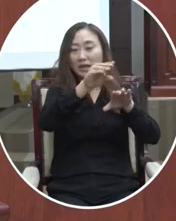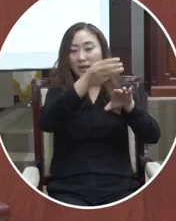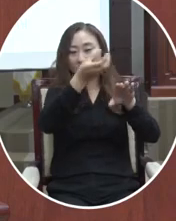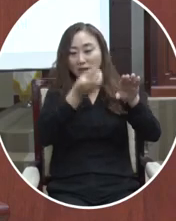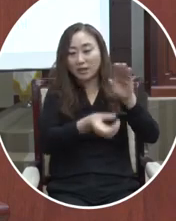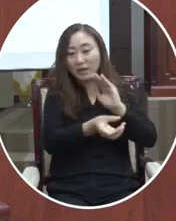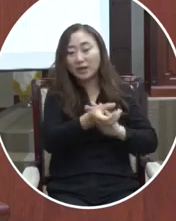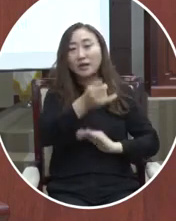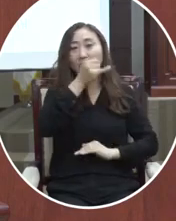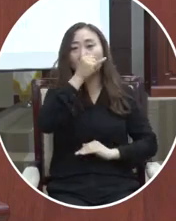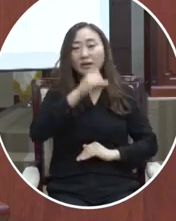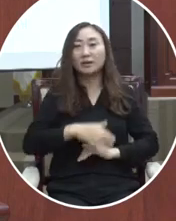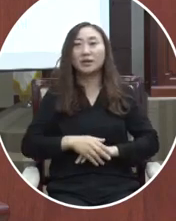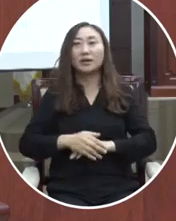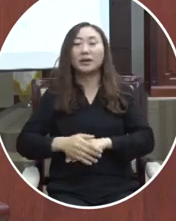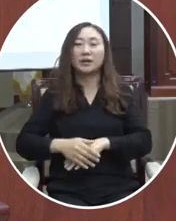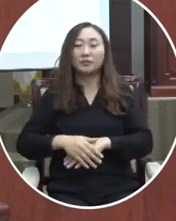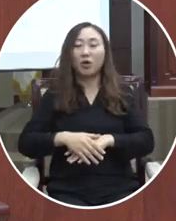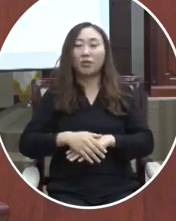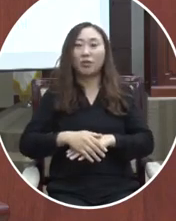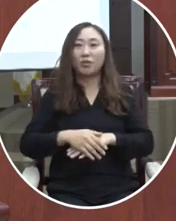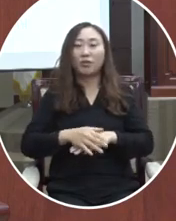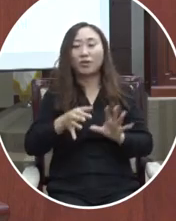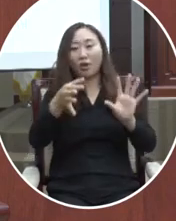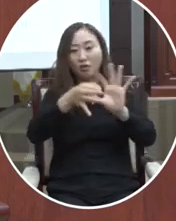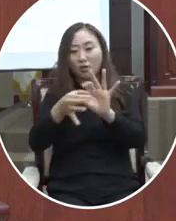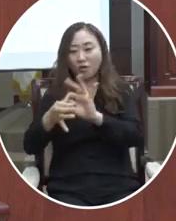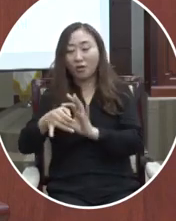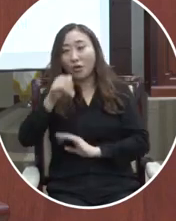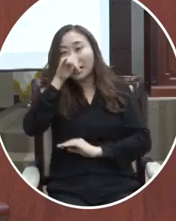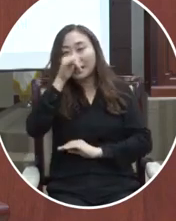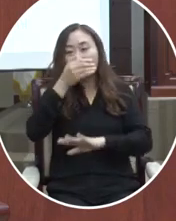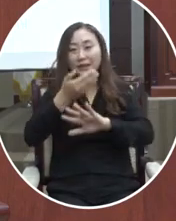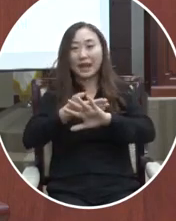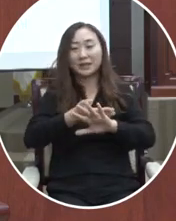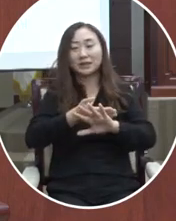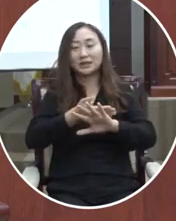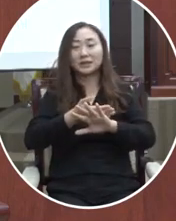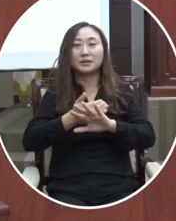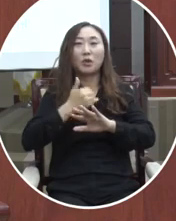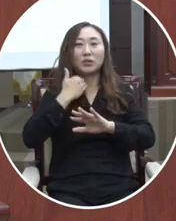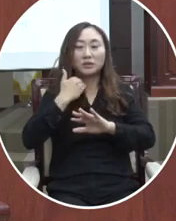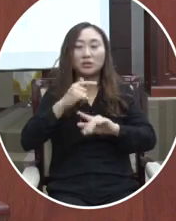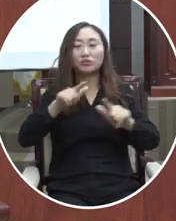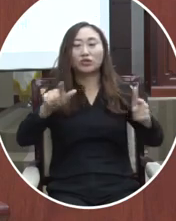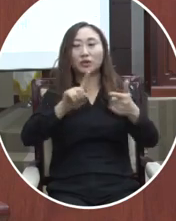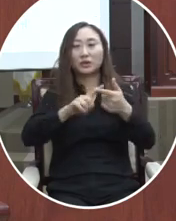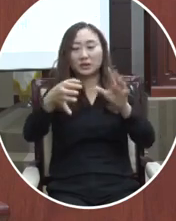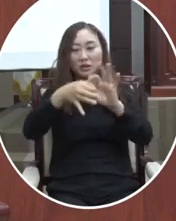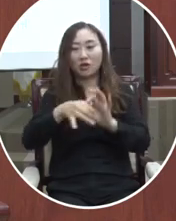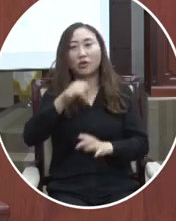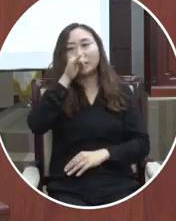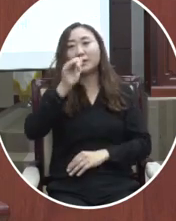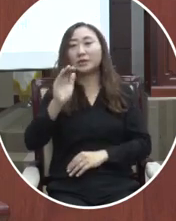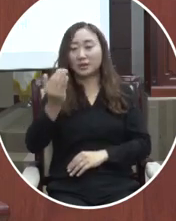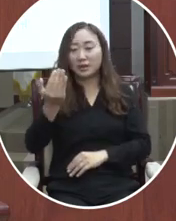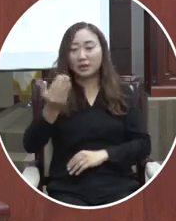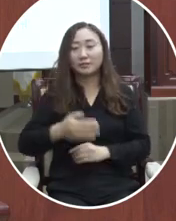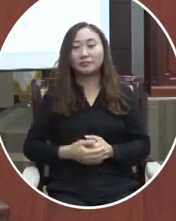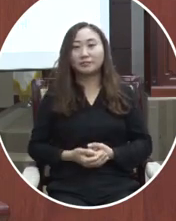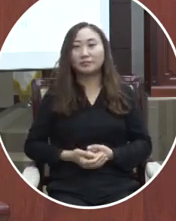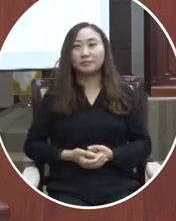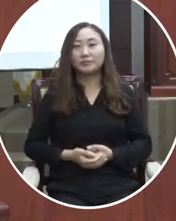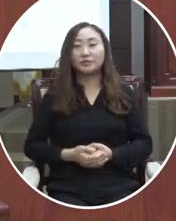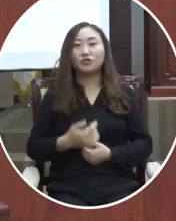공유하는 인접 지방자치단체와의 연대와 협력을 제안합니다. 여러 지자체를 경유하는 지상철도 구간의